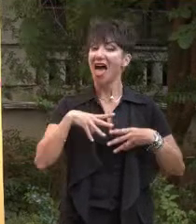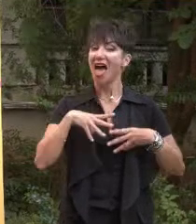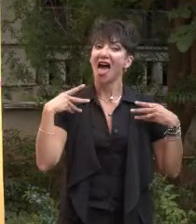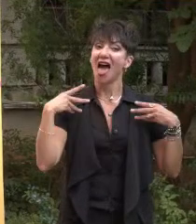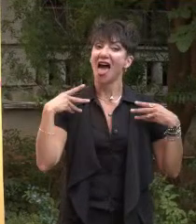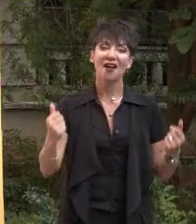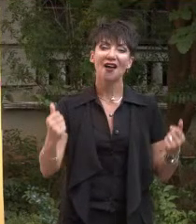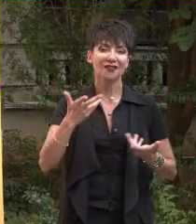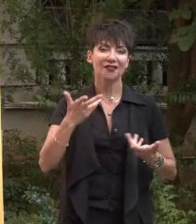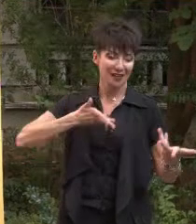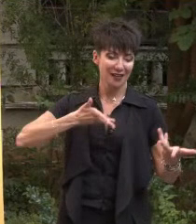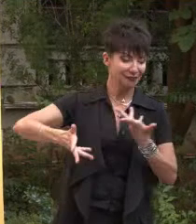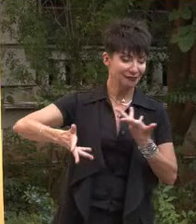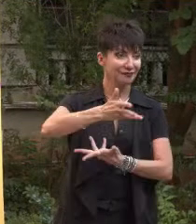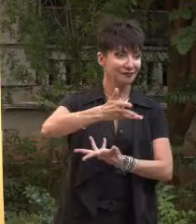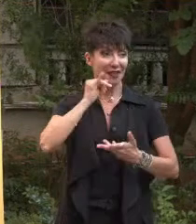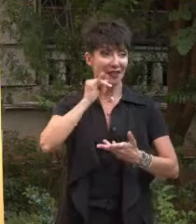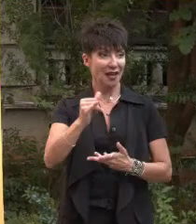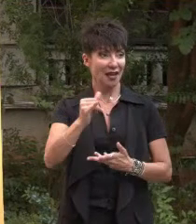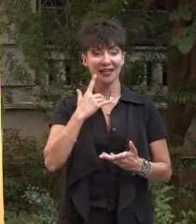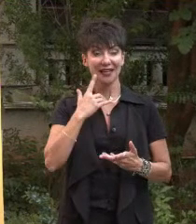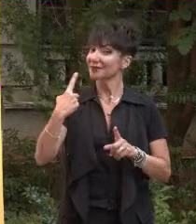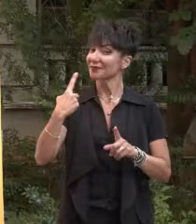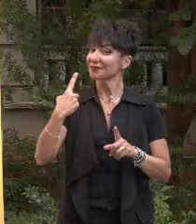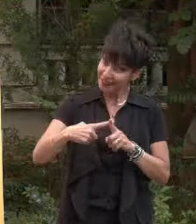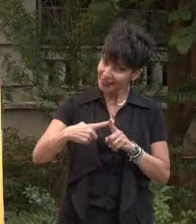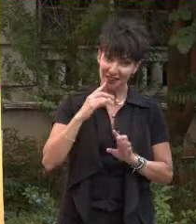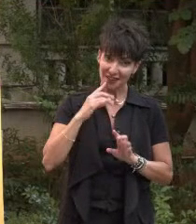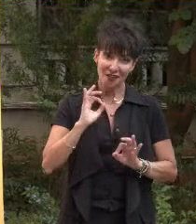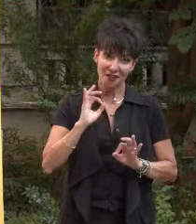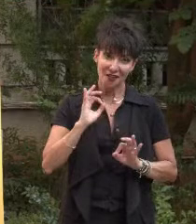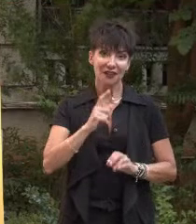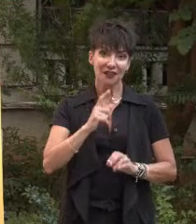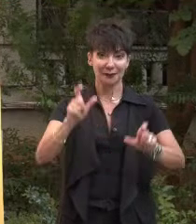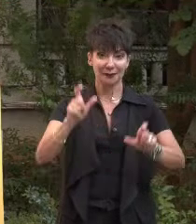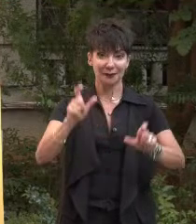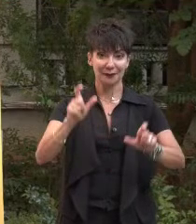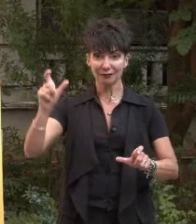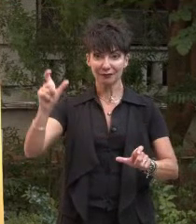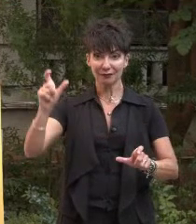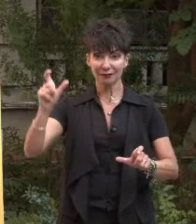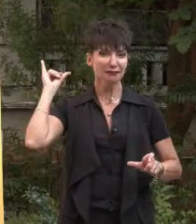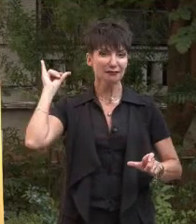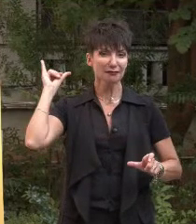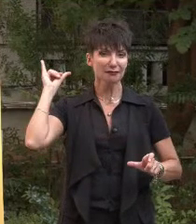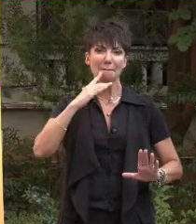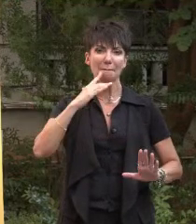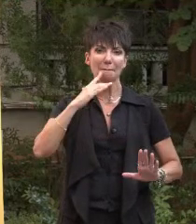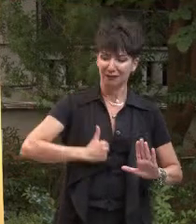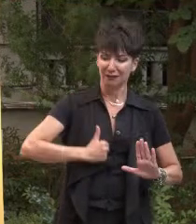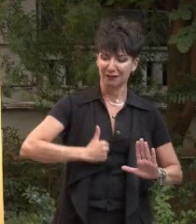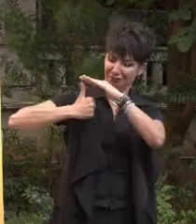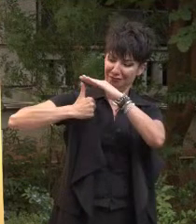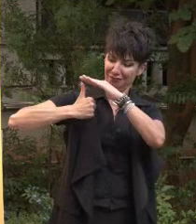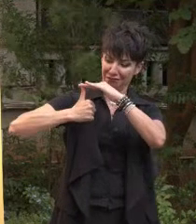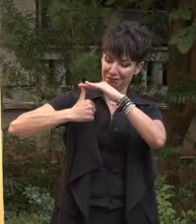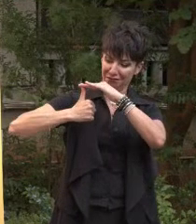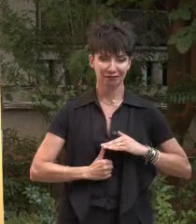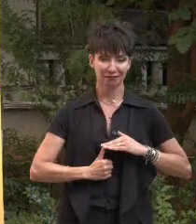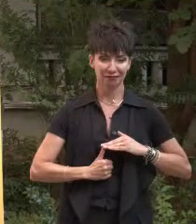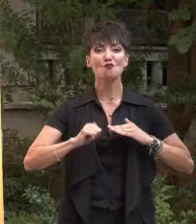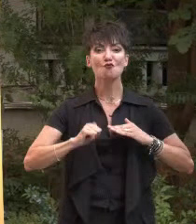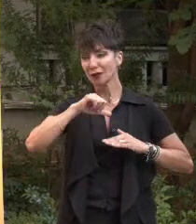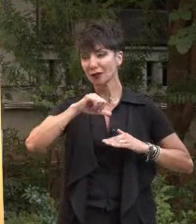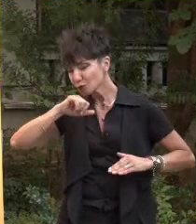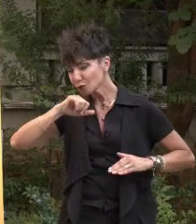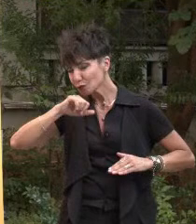ευγένεια ο ένας προς τον άλλον και κυρίως αυτοί που θα θέτουν πάντα το εγώ κάτω από το εμείς. Αυτούς τους